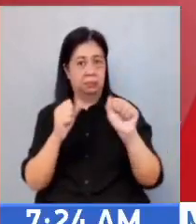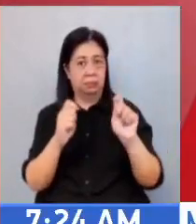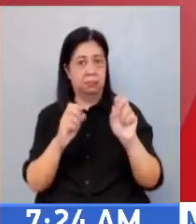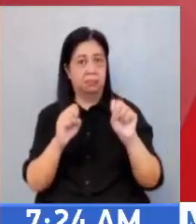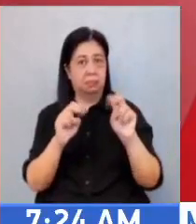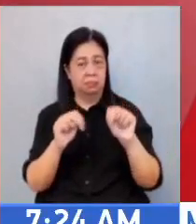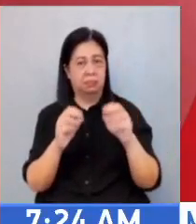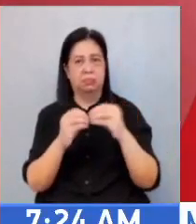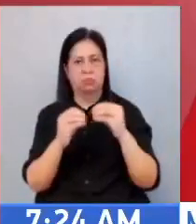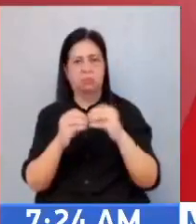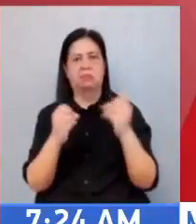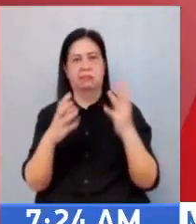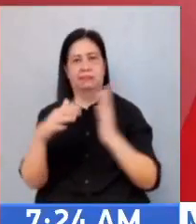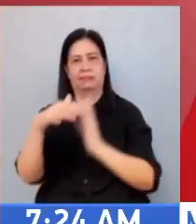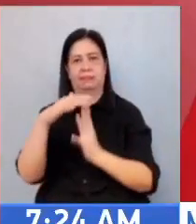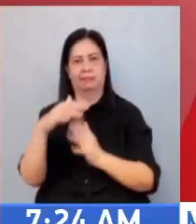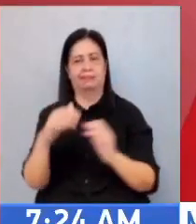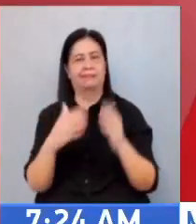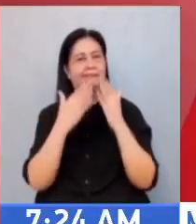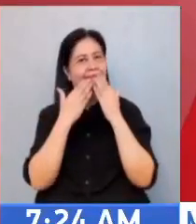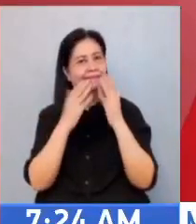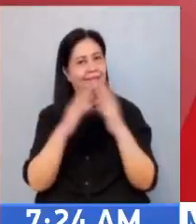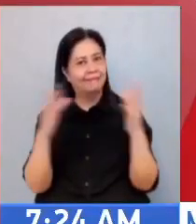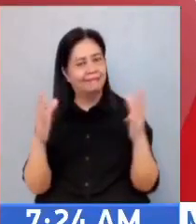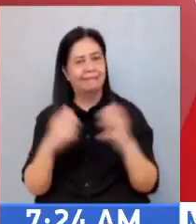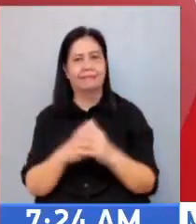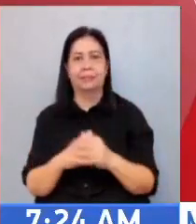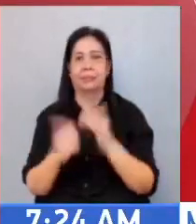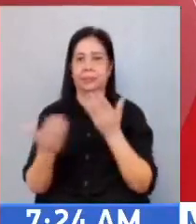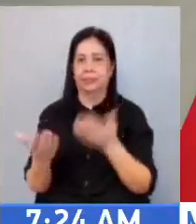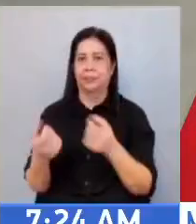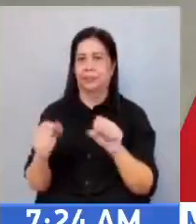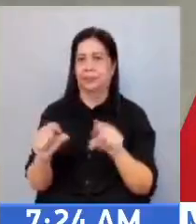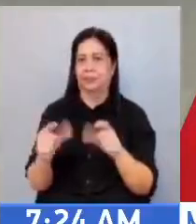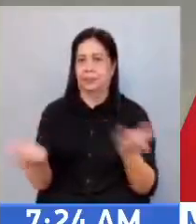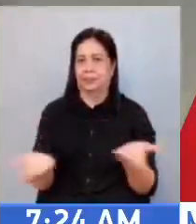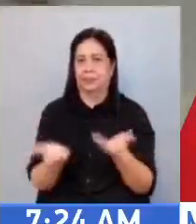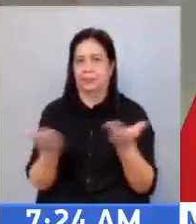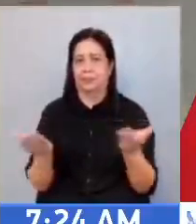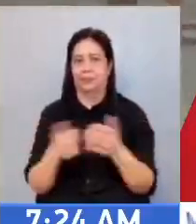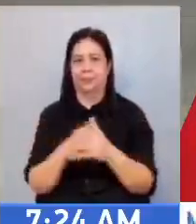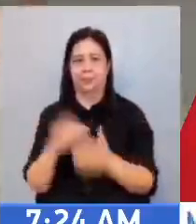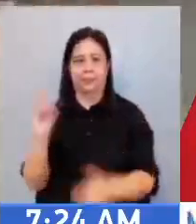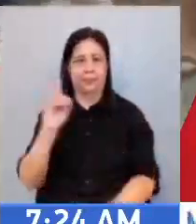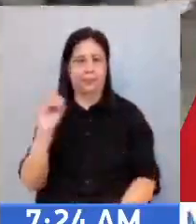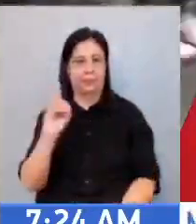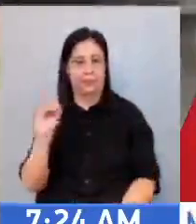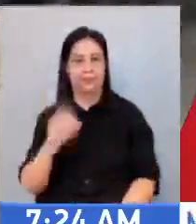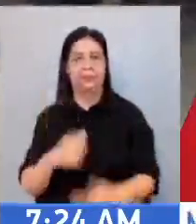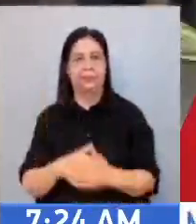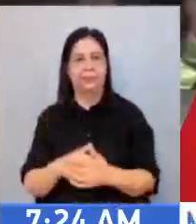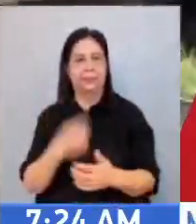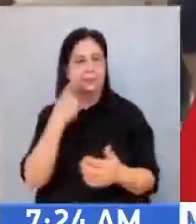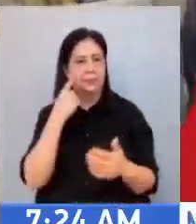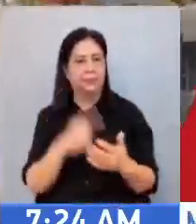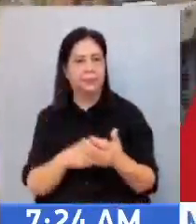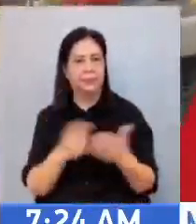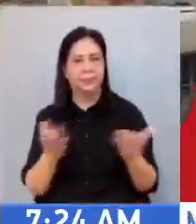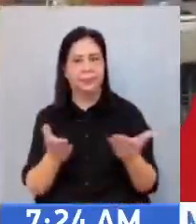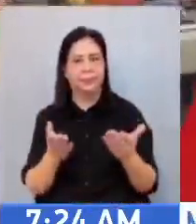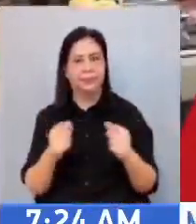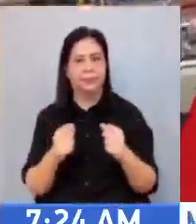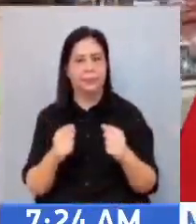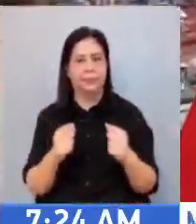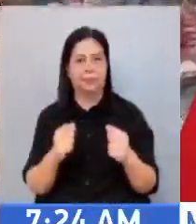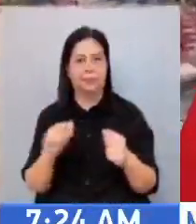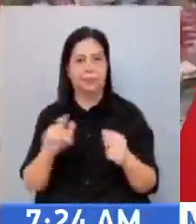saka Linggo. Okay. Salamat po, ma'am. Isa ho sa mga nagtitinda dito sa Divisoria. Ito, alamin naman natin dito. Yung mga kababayan natin,